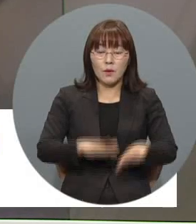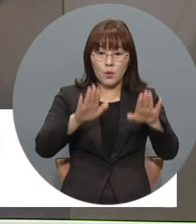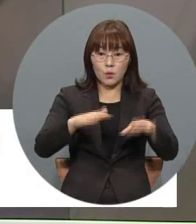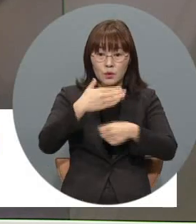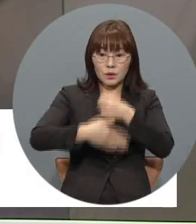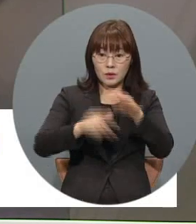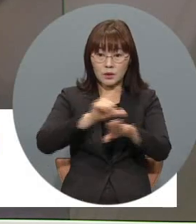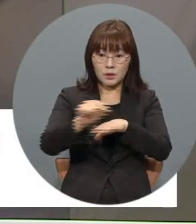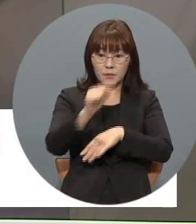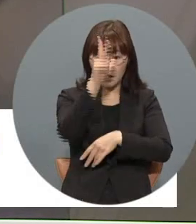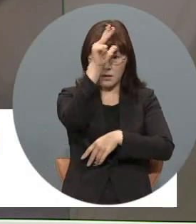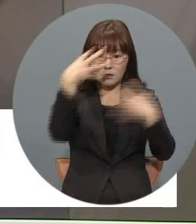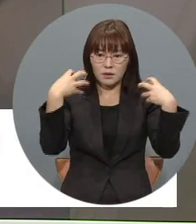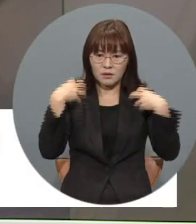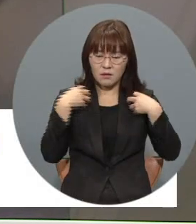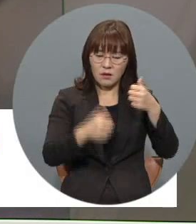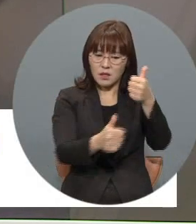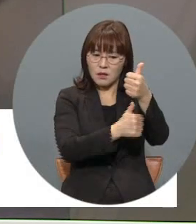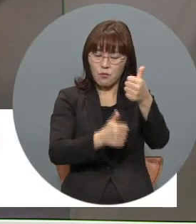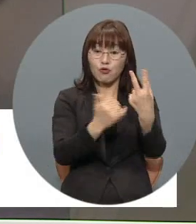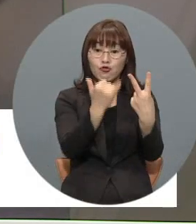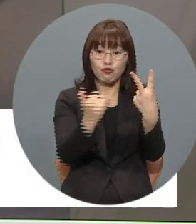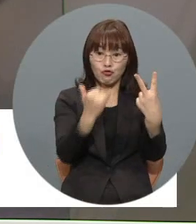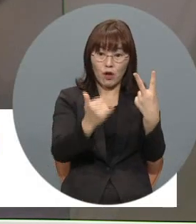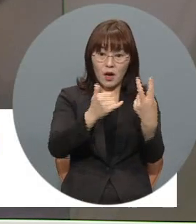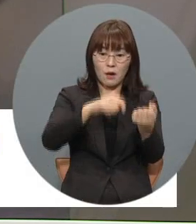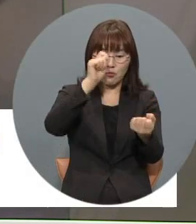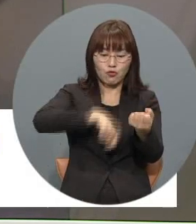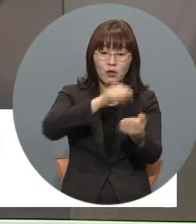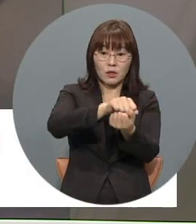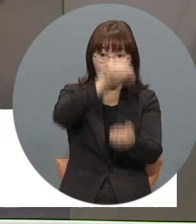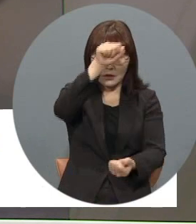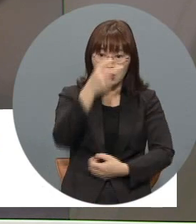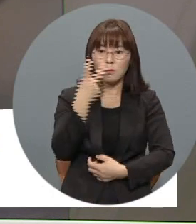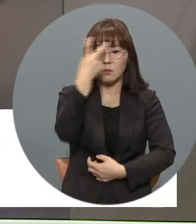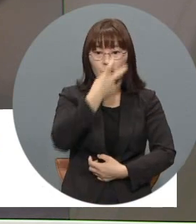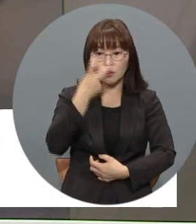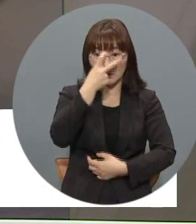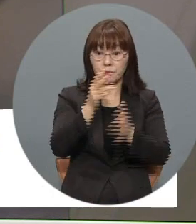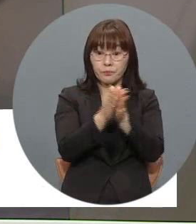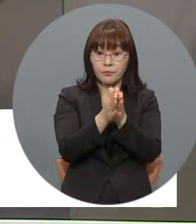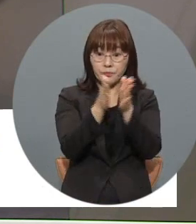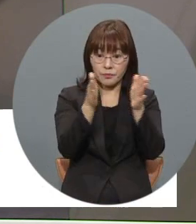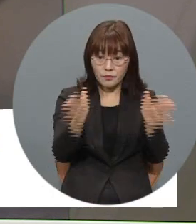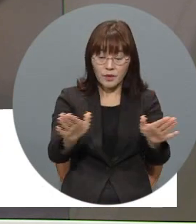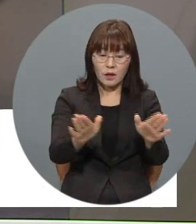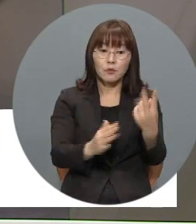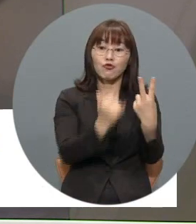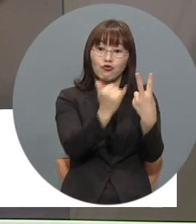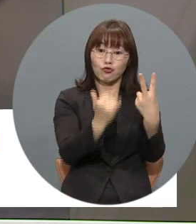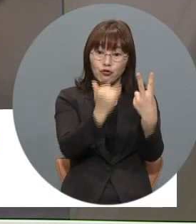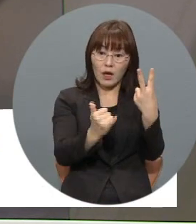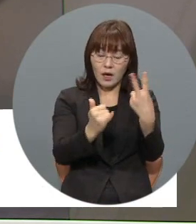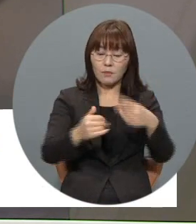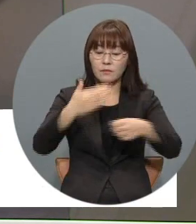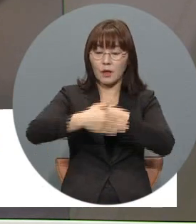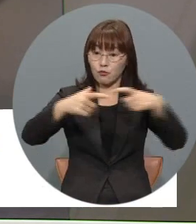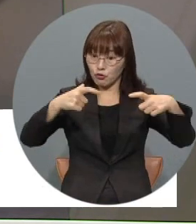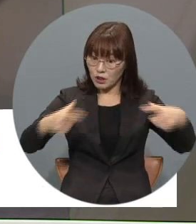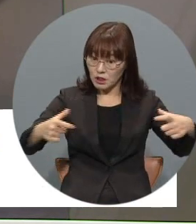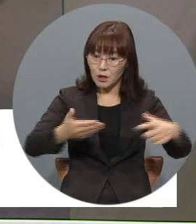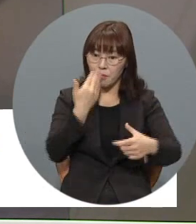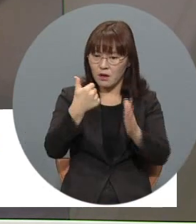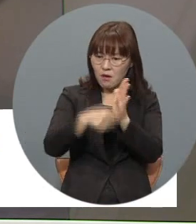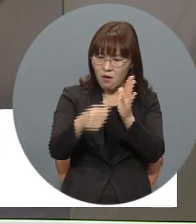오늘 대구지방경찰청 고위 간부 2명에 대한 구속영장 실질 심사가 열렸습니다. 이들은 지역 식품업체 수사